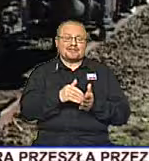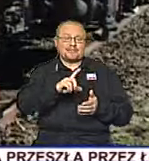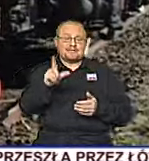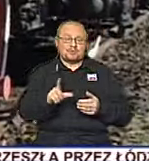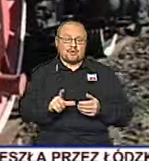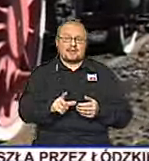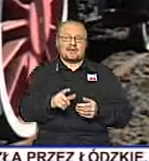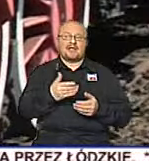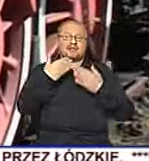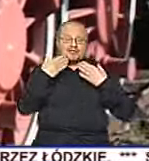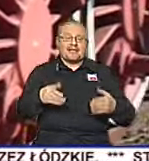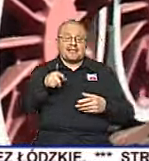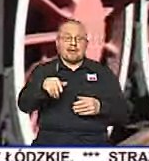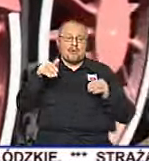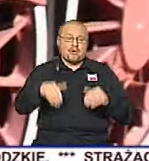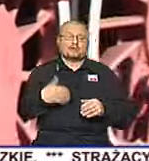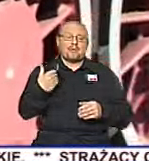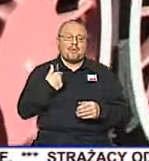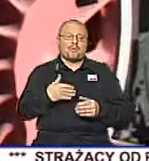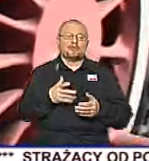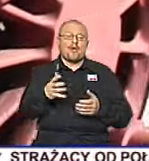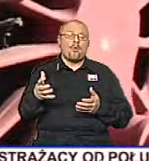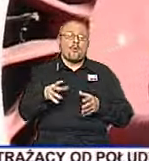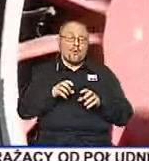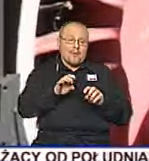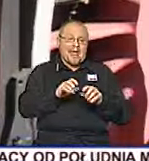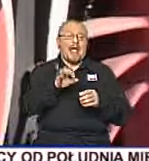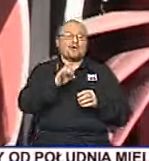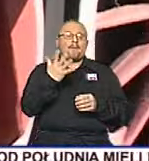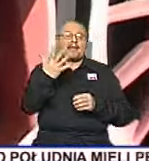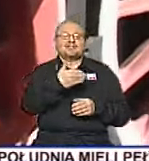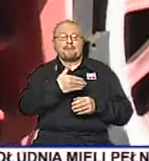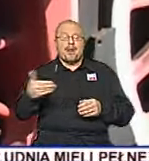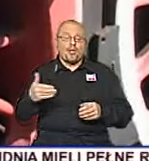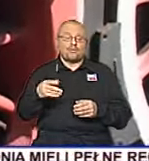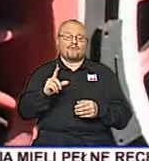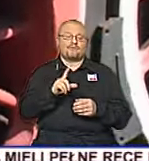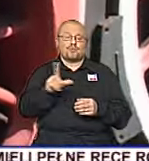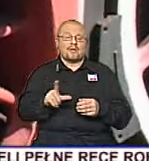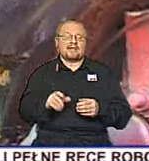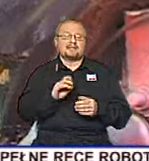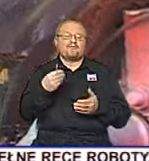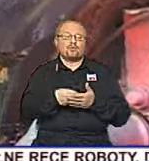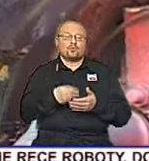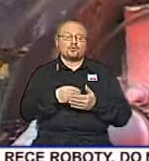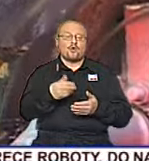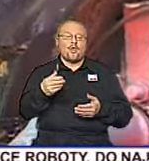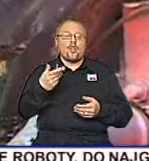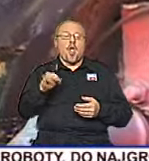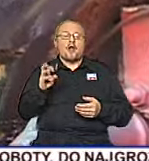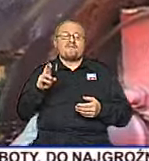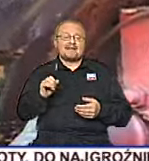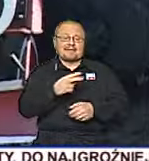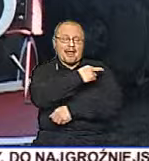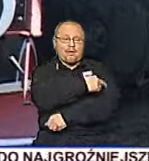własny. Dzięki temu można było się ubiegać o 5 milionów złotych z funduszu norweskiego. Odnowienie jednego parowozu to koszt około 100